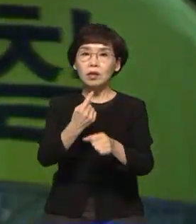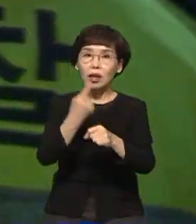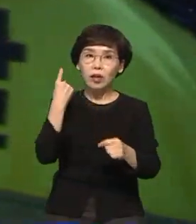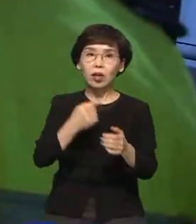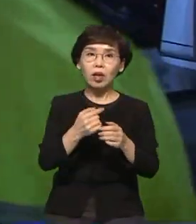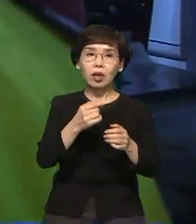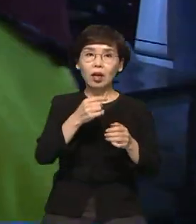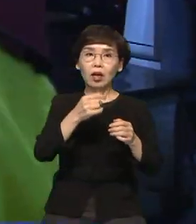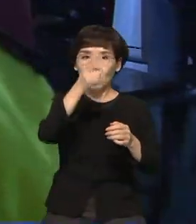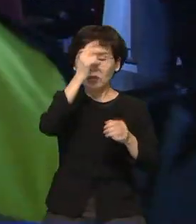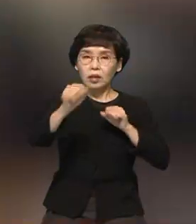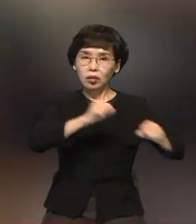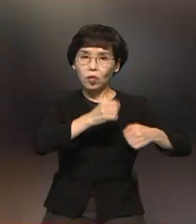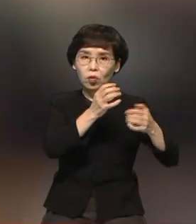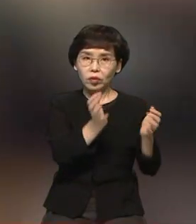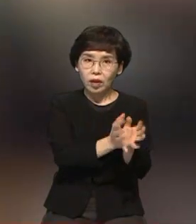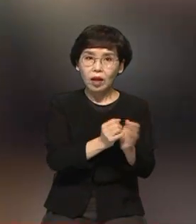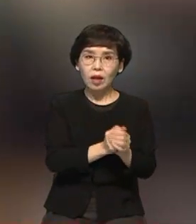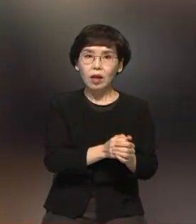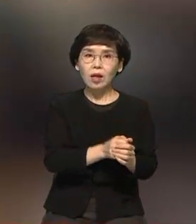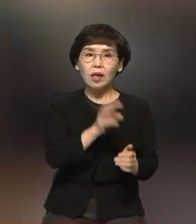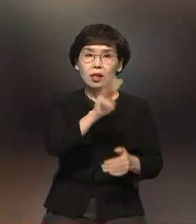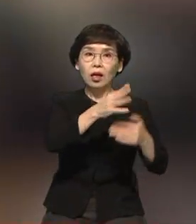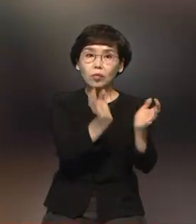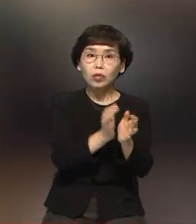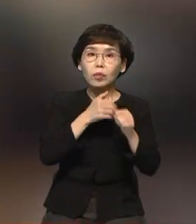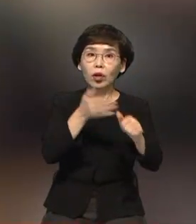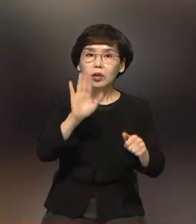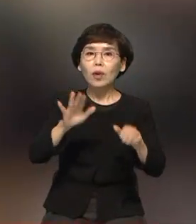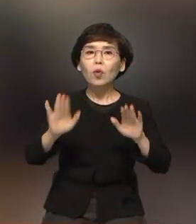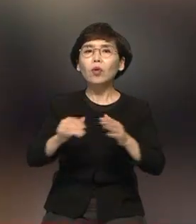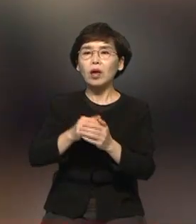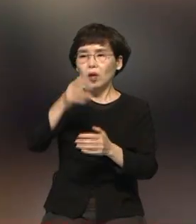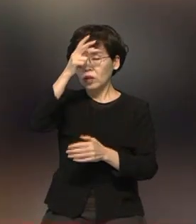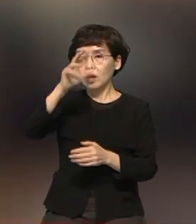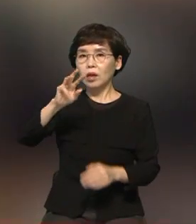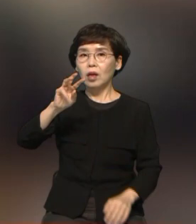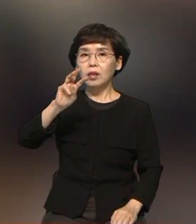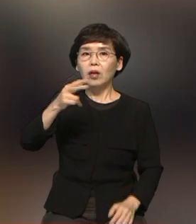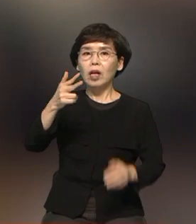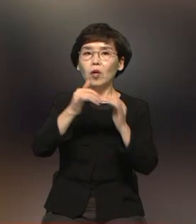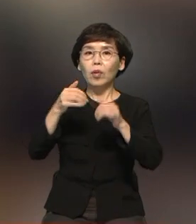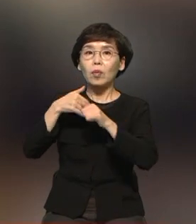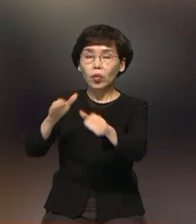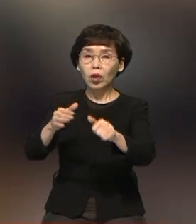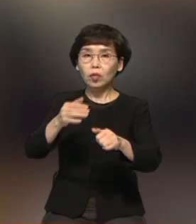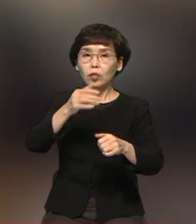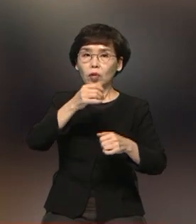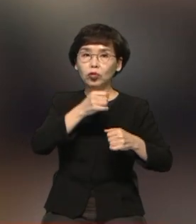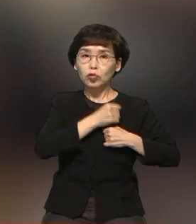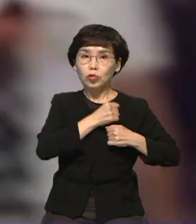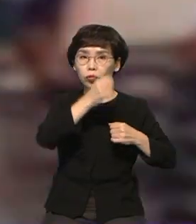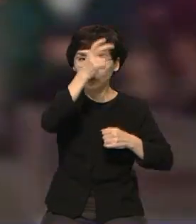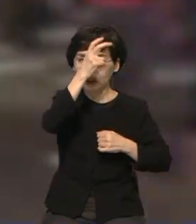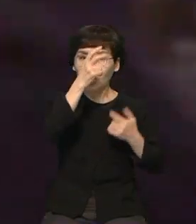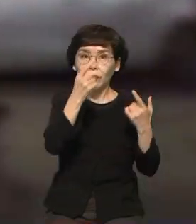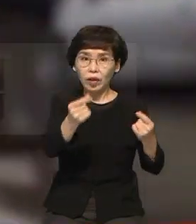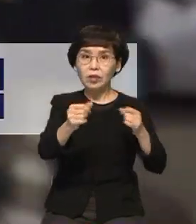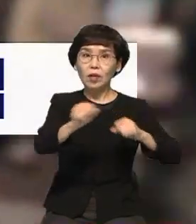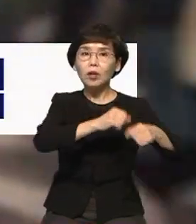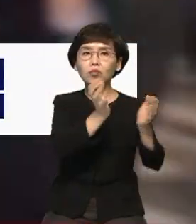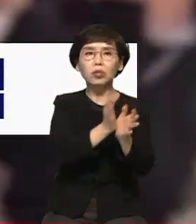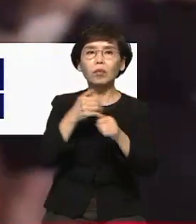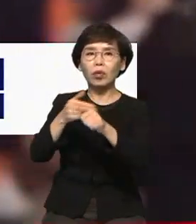중대까지 배치됐지만 올해는 경찰관 137명을 배정하고 기동대는 한 명도 배치하지 않았습니다. 현장에